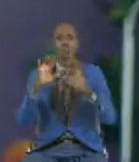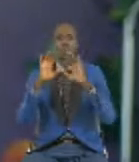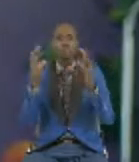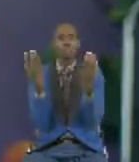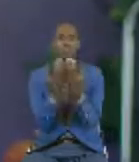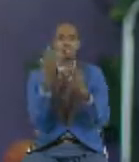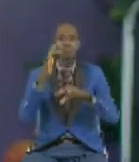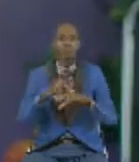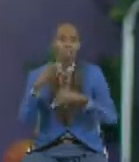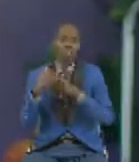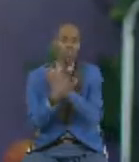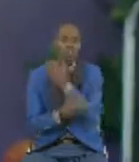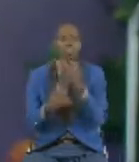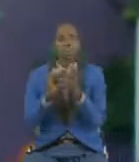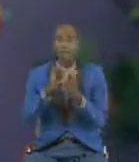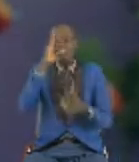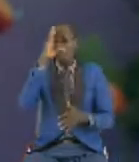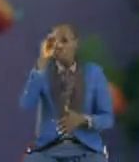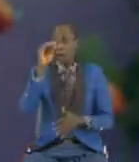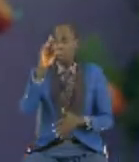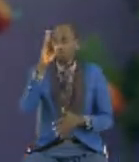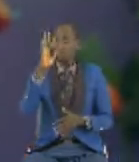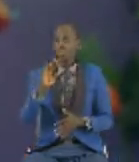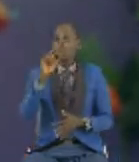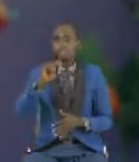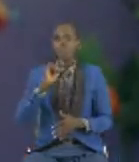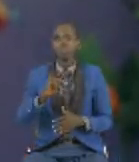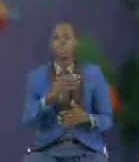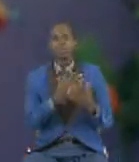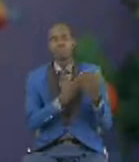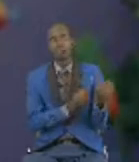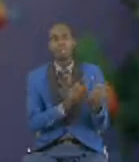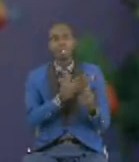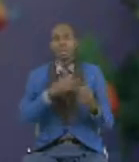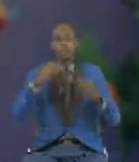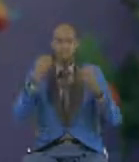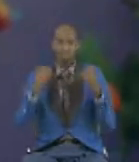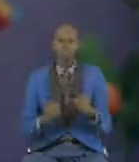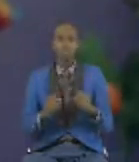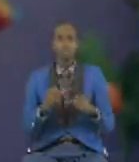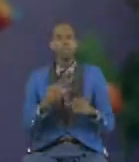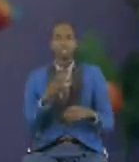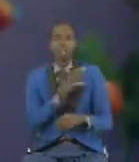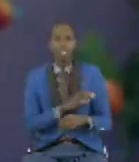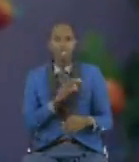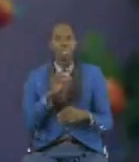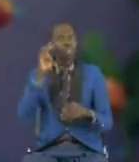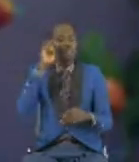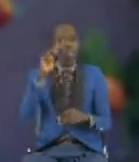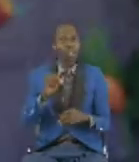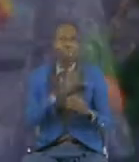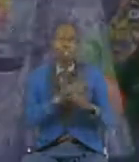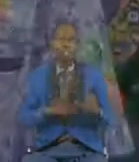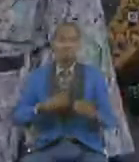pays. Cet homme a besoin du courage. Et le courage, l'audace, la force de caractère, le courage dont il a besoin, le